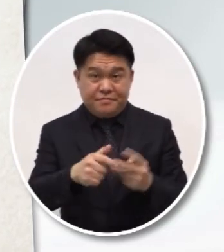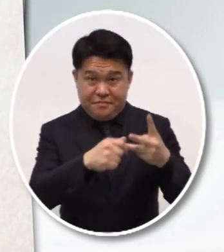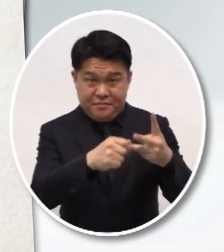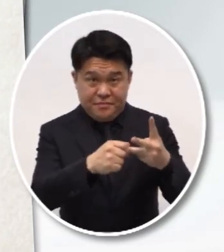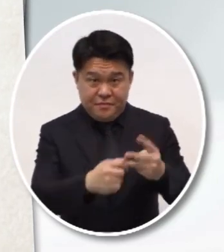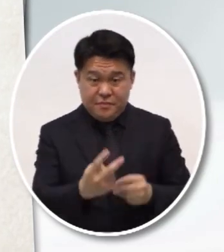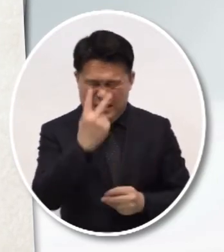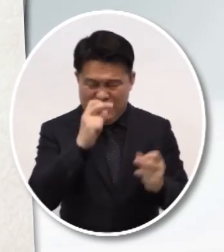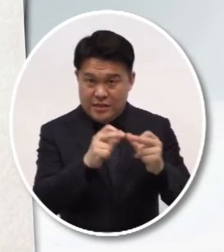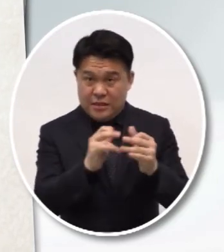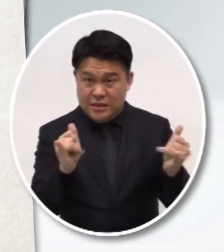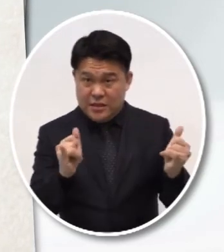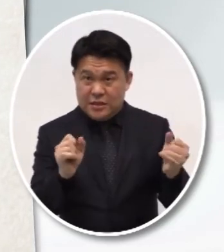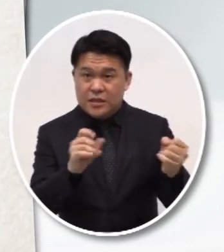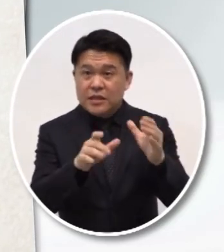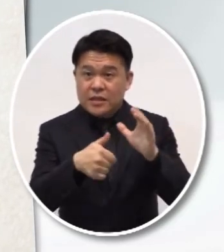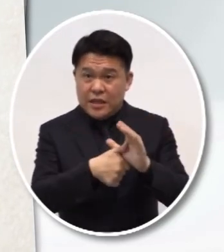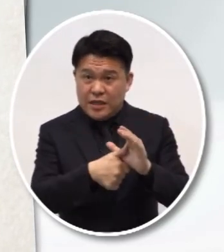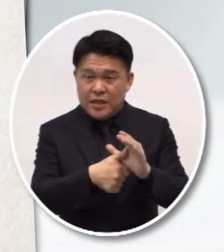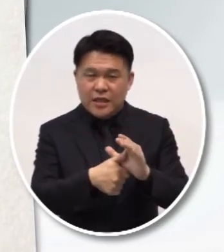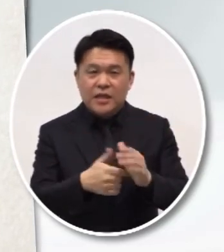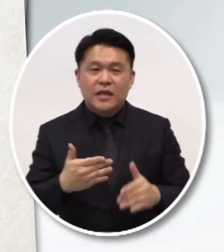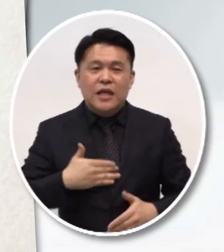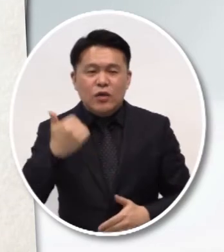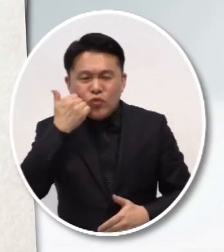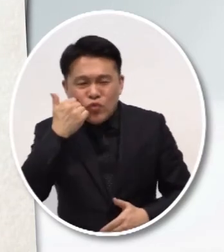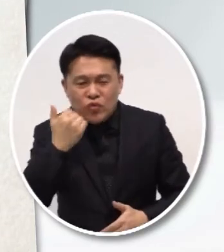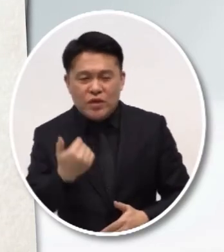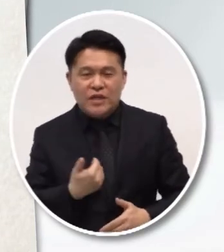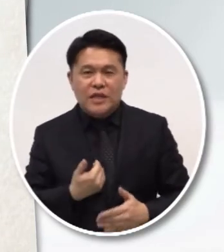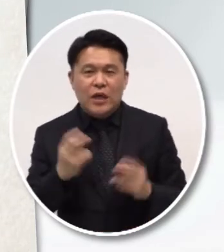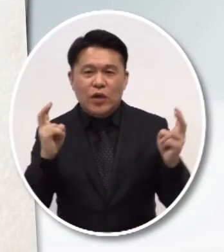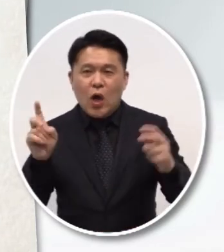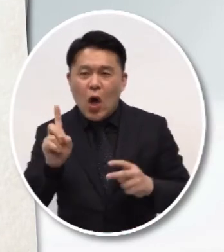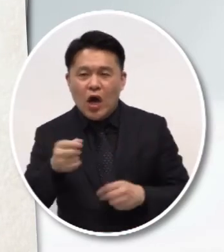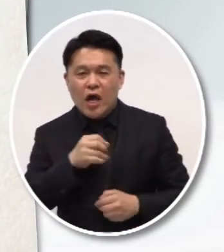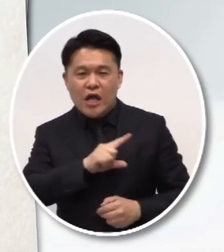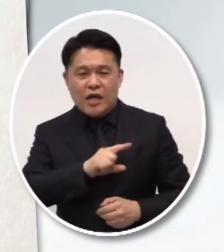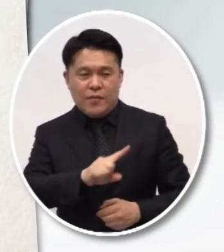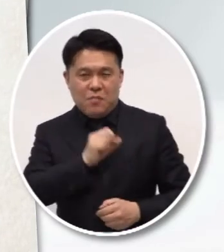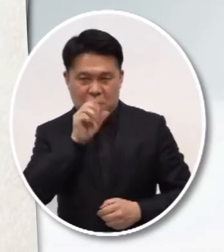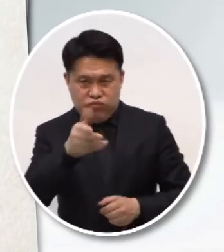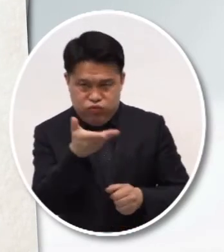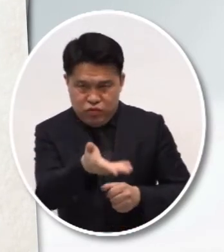셋째, 시각 장애인과 대화 시 먼저 소속과 이름을 말해주세요.